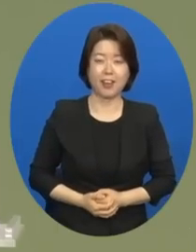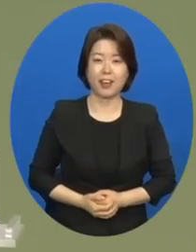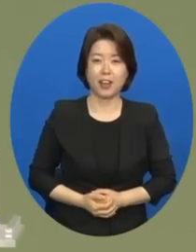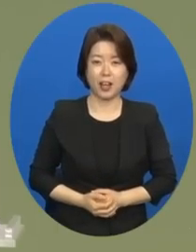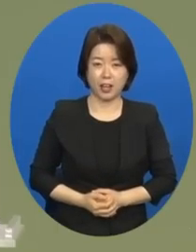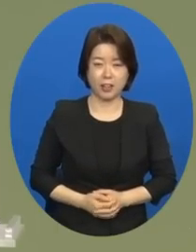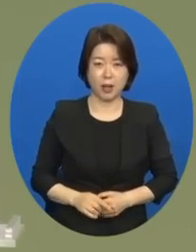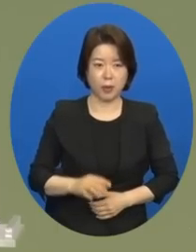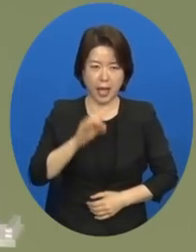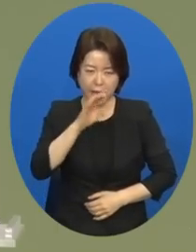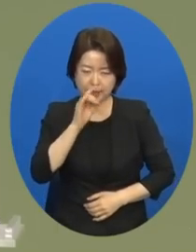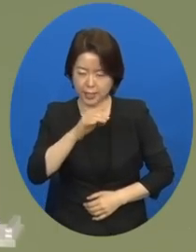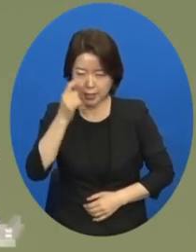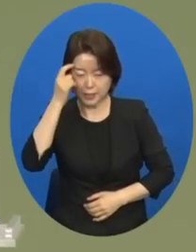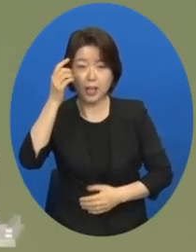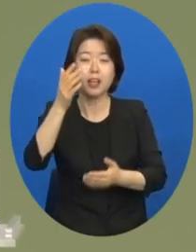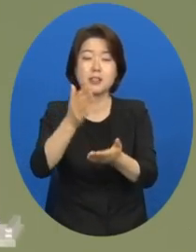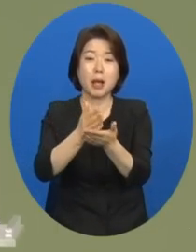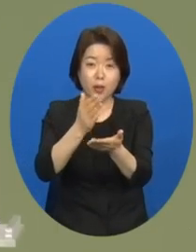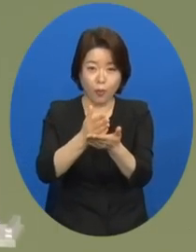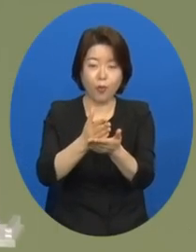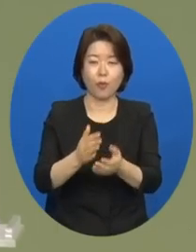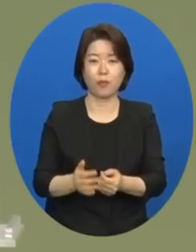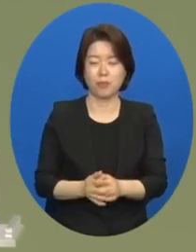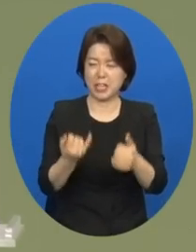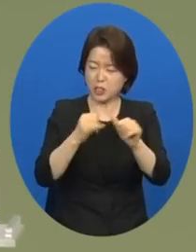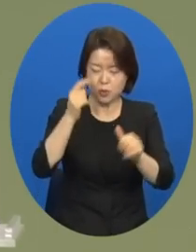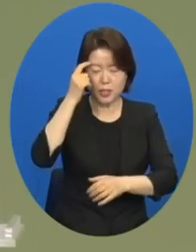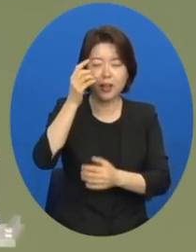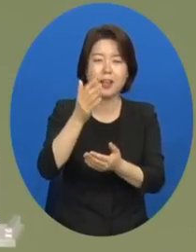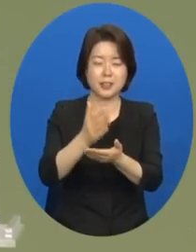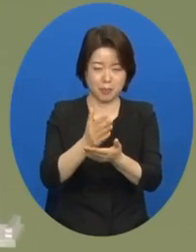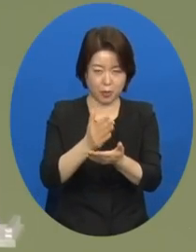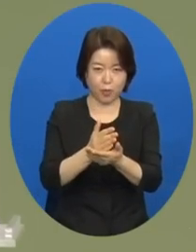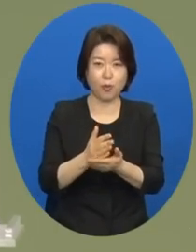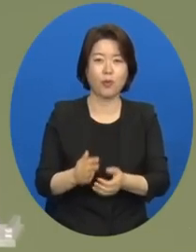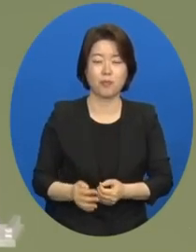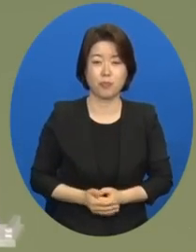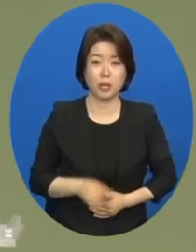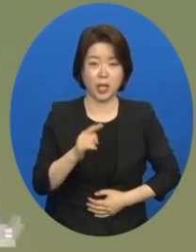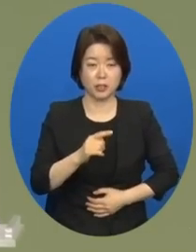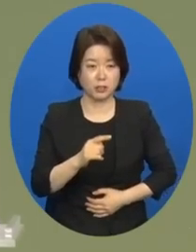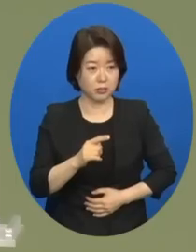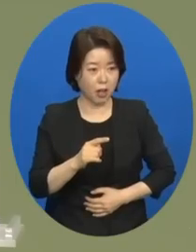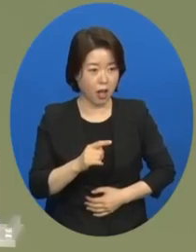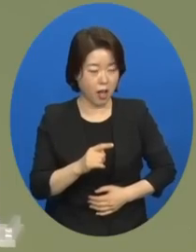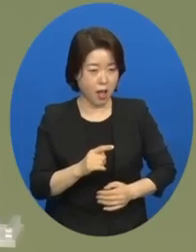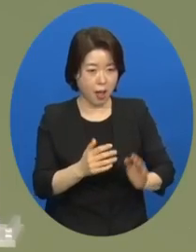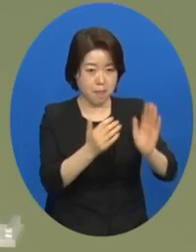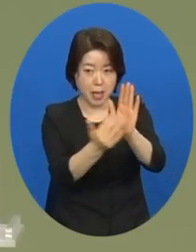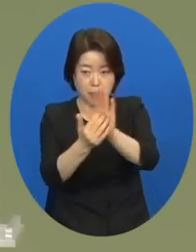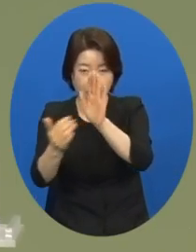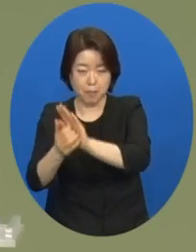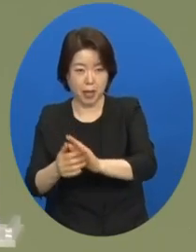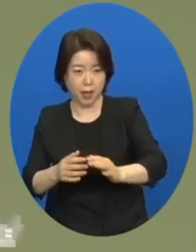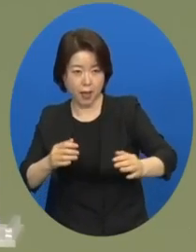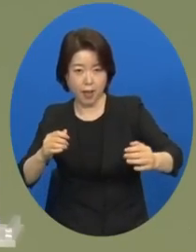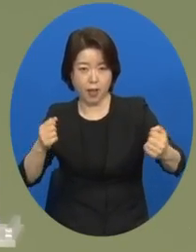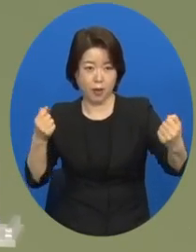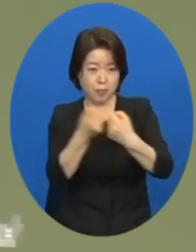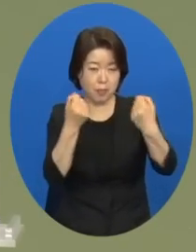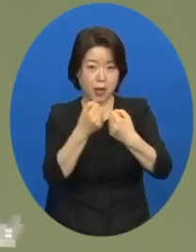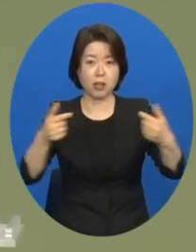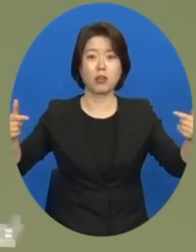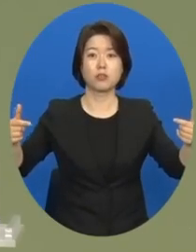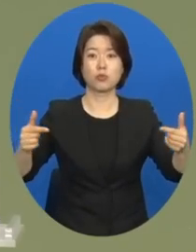그러니까 이렇게 자꾸 안 된다 안 된다 하지 말고 그래서 이제 그거를 받아내 줬더니 싸움이